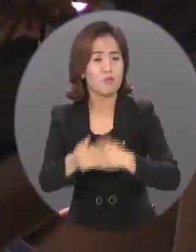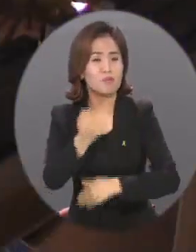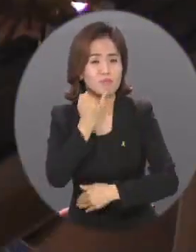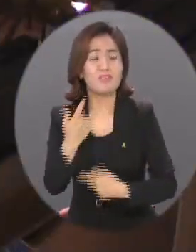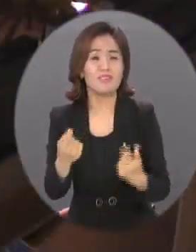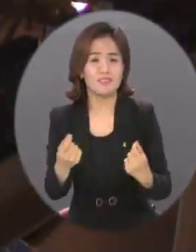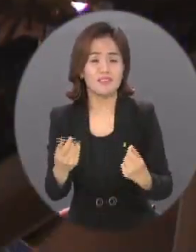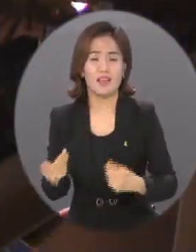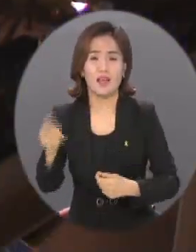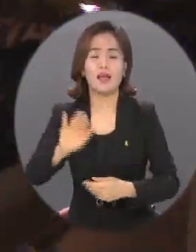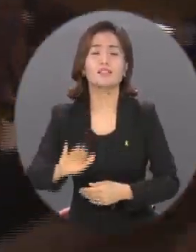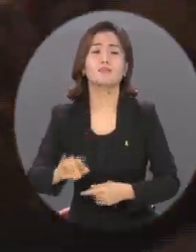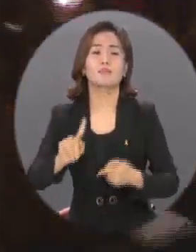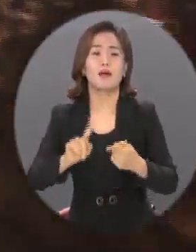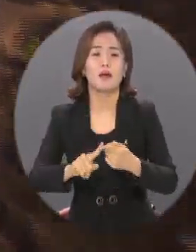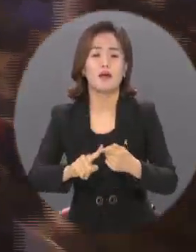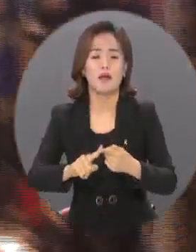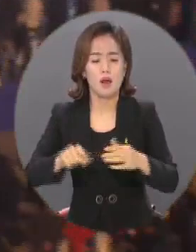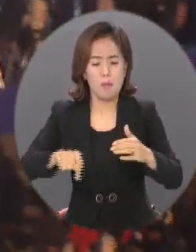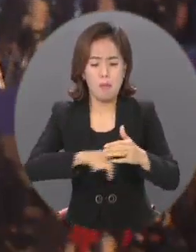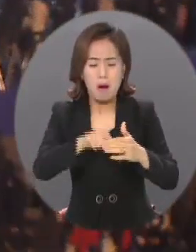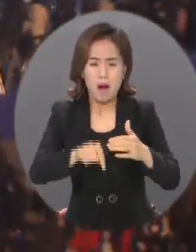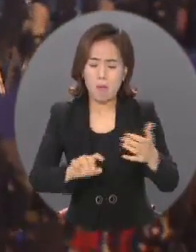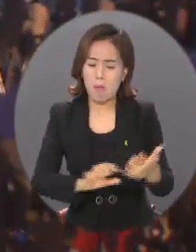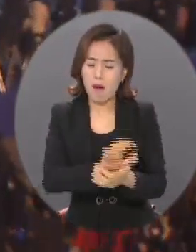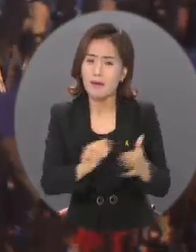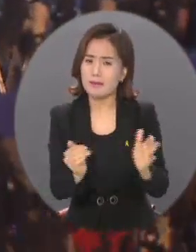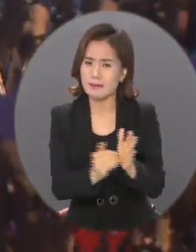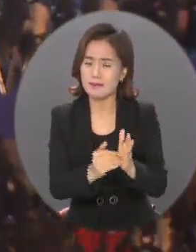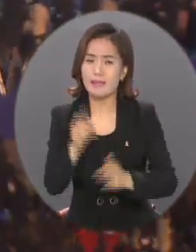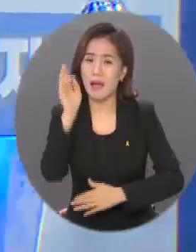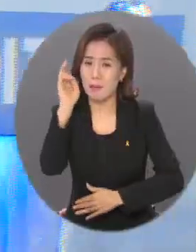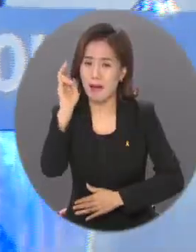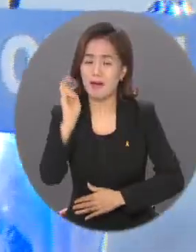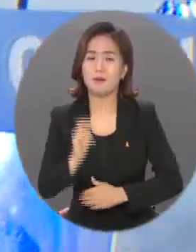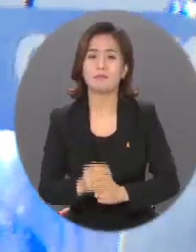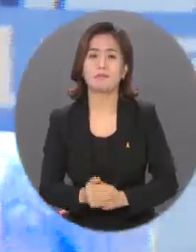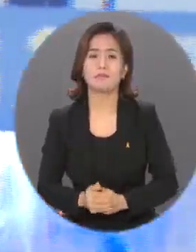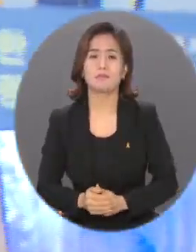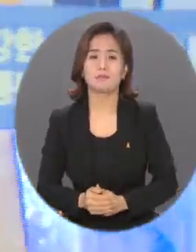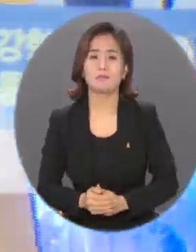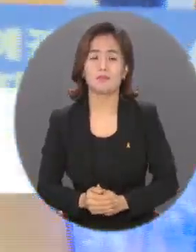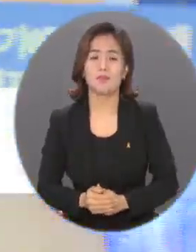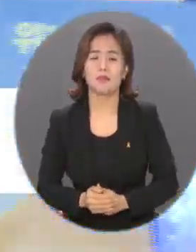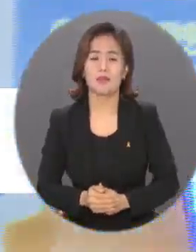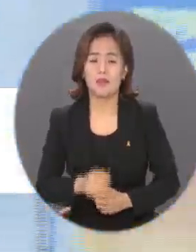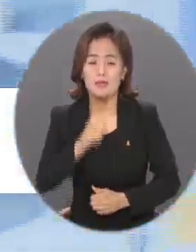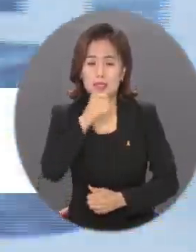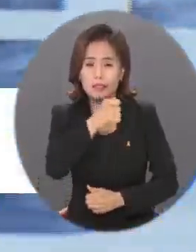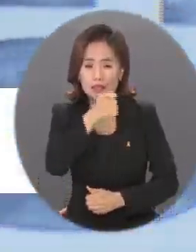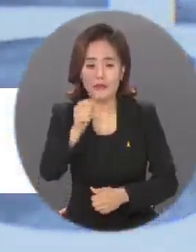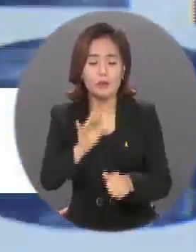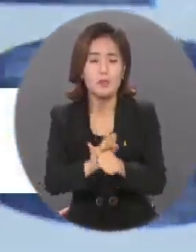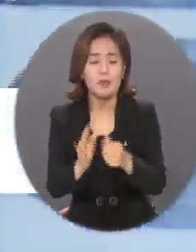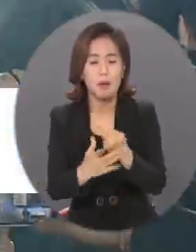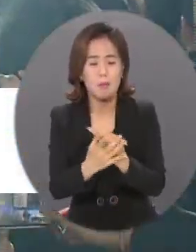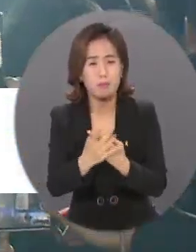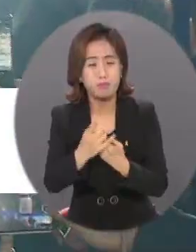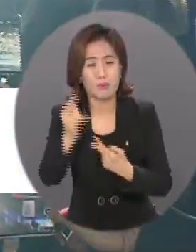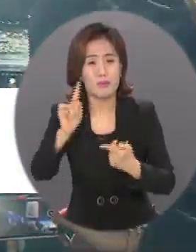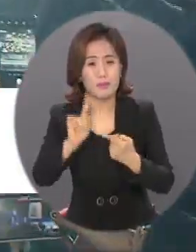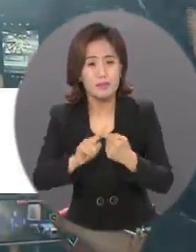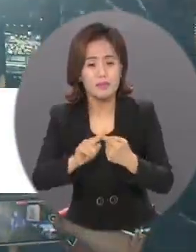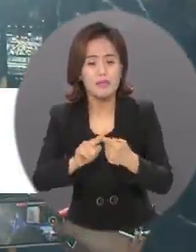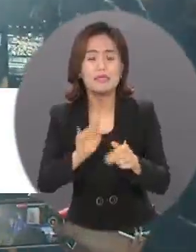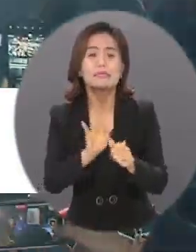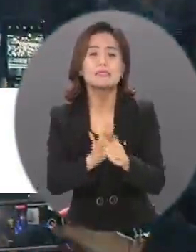않습니까? 그렇지만 찻잔 속 태풍에 그칠 것이란 반론도 만만치 않습니다. 질의했던 단일화 논란으로 지지율에